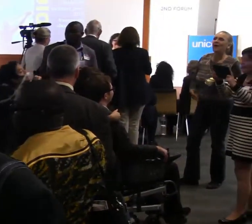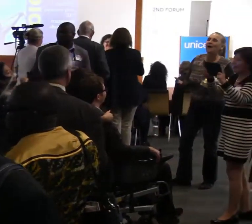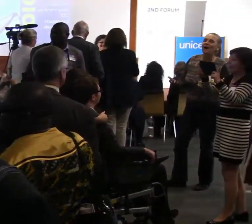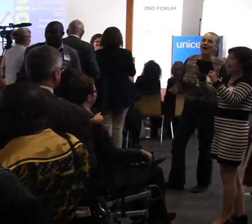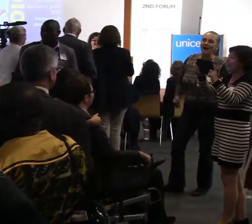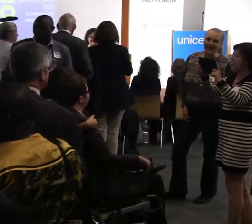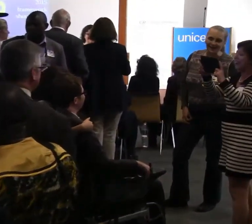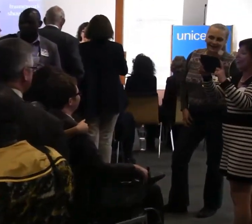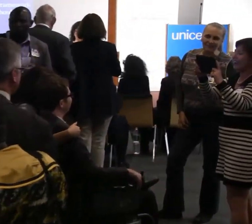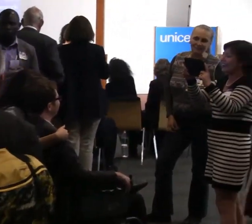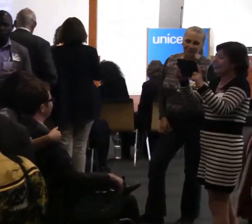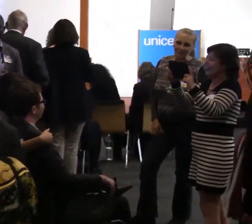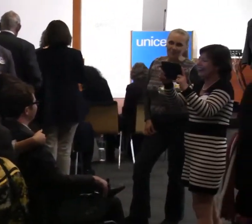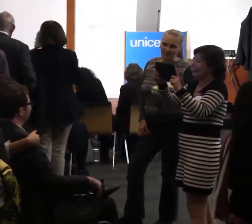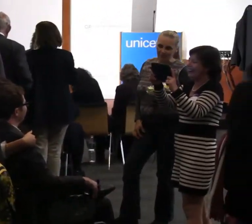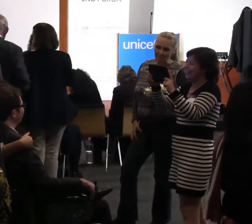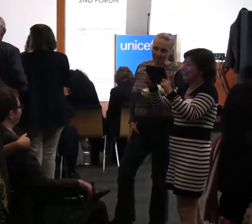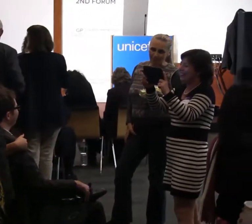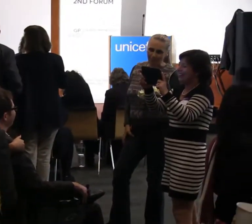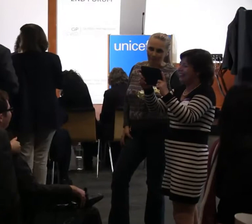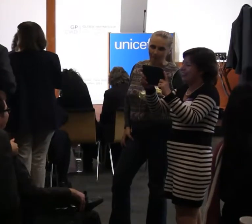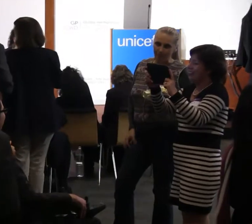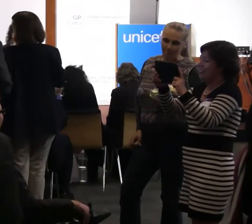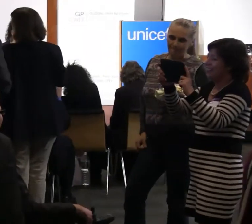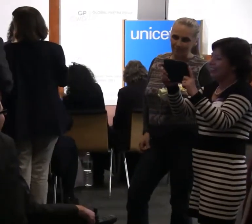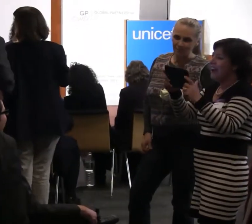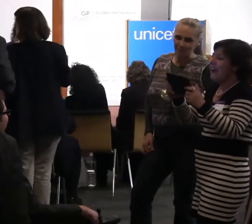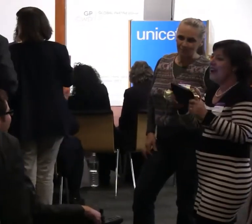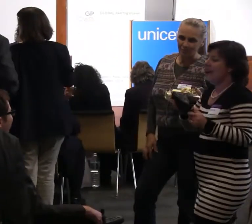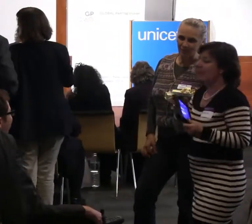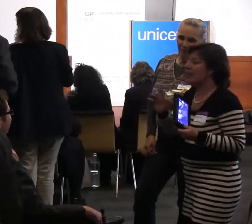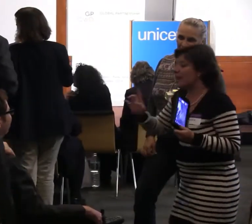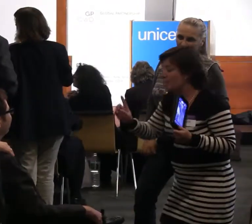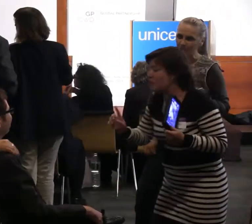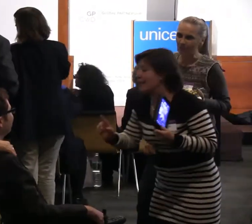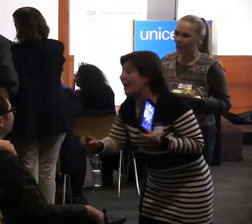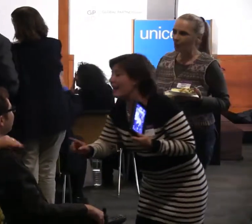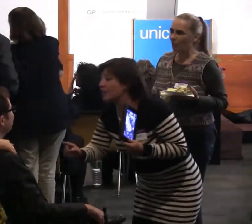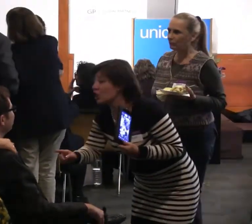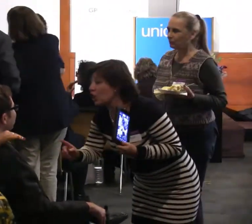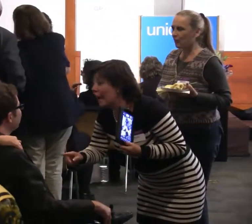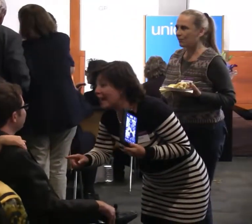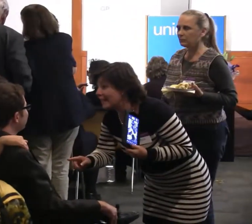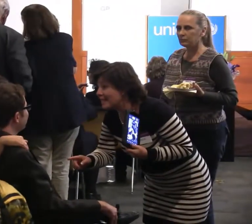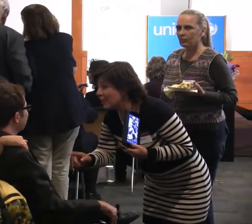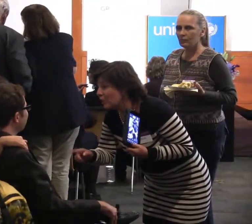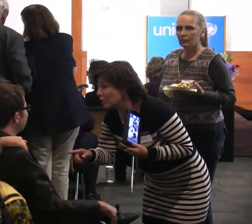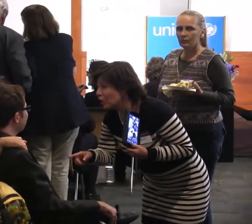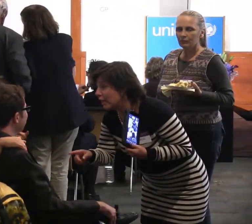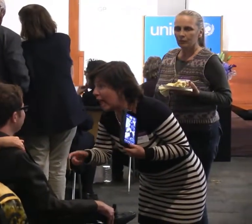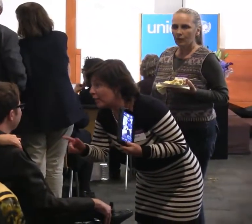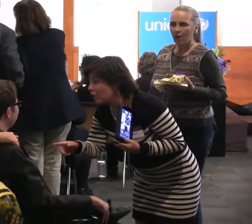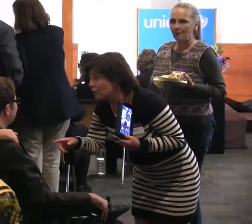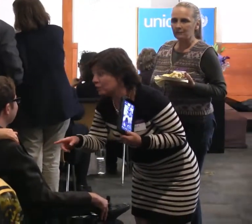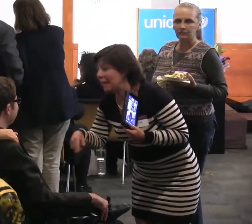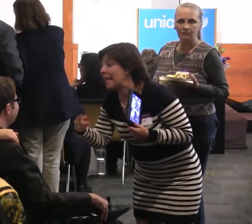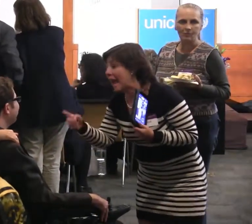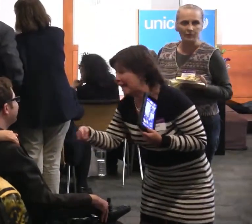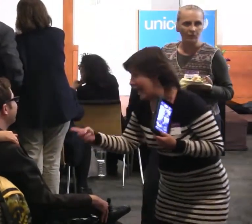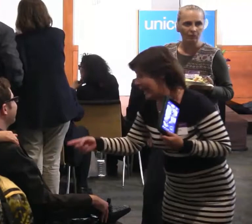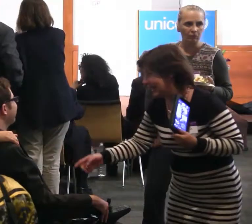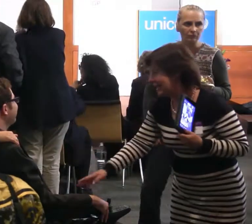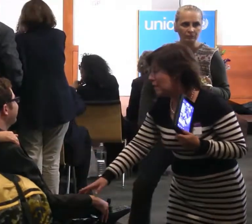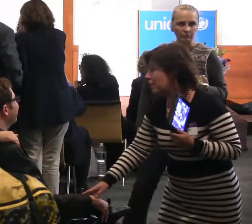láti rí ìbàdí ẹ títí lọ désàlẹ̀ nìkan ṣoṣo kó máa ṣiṣẹ́.